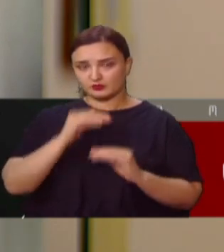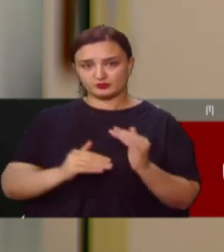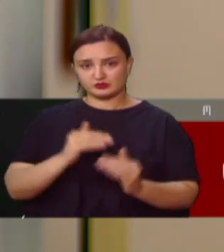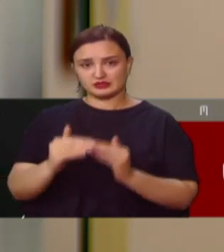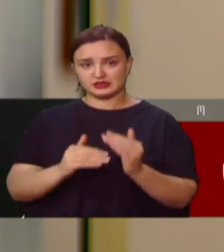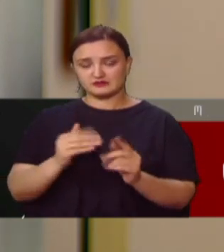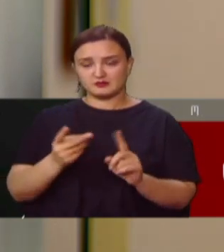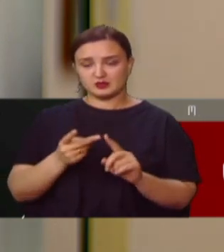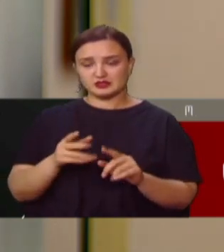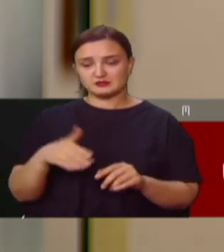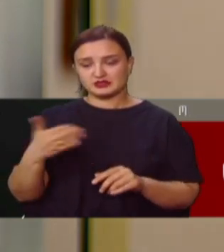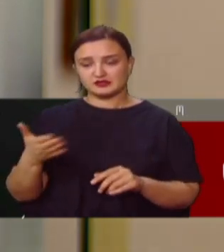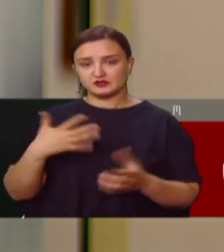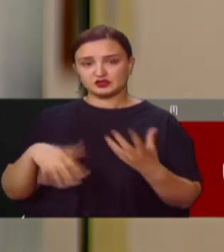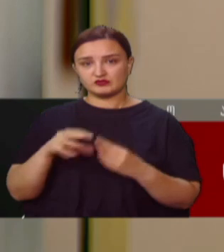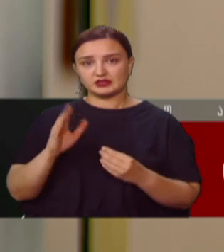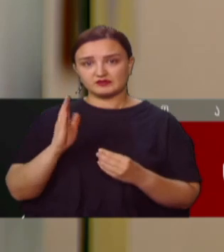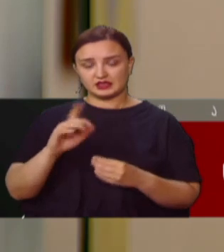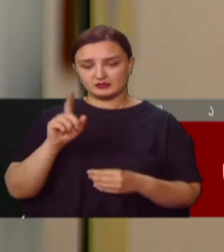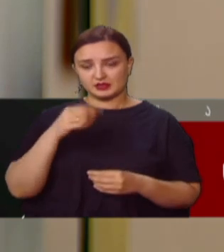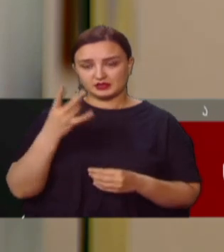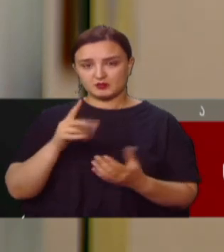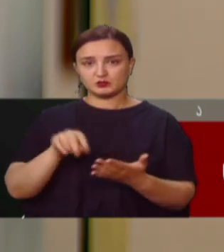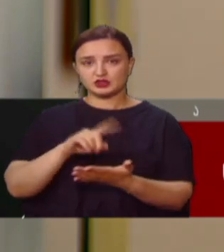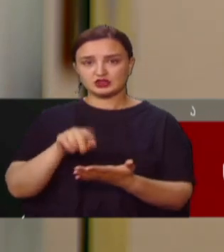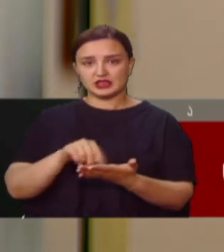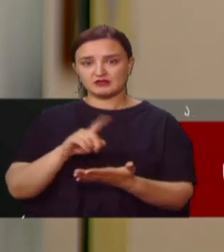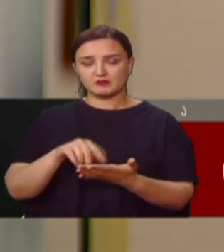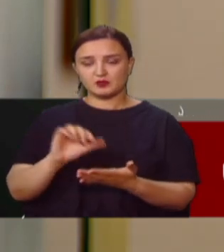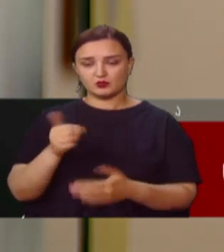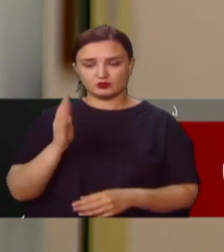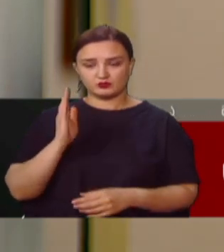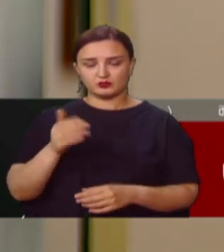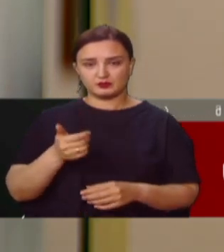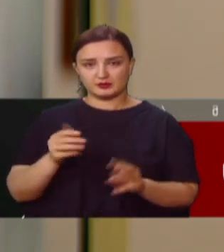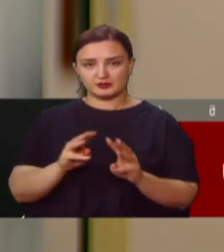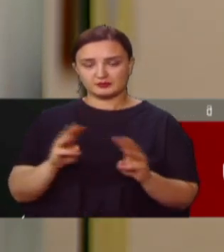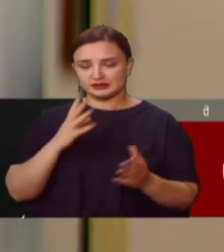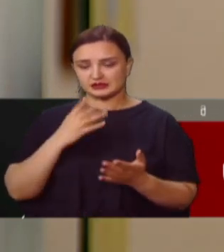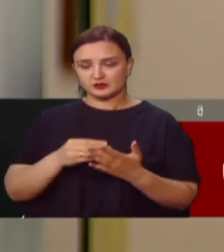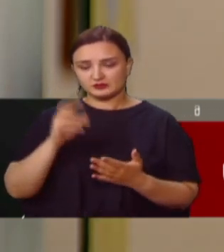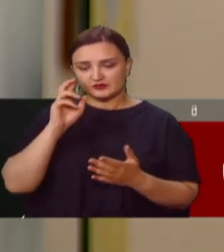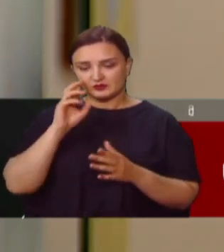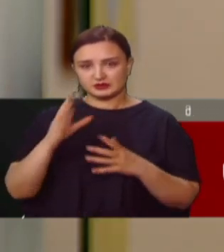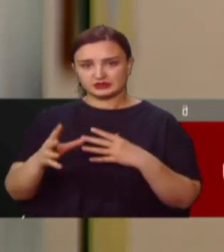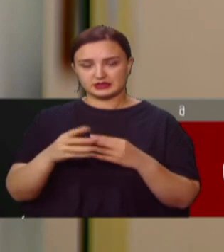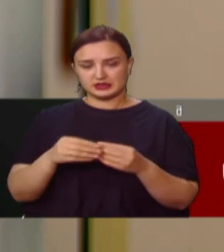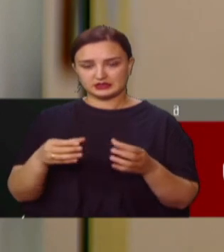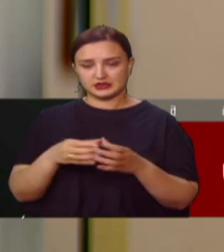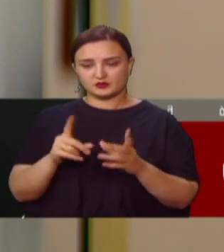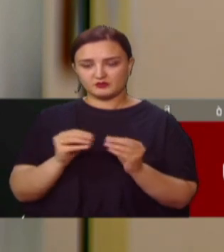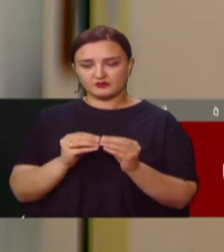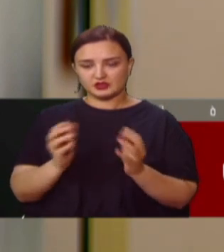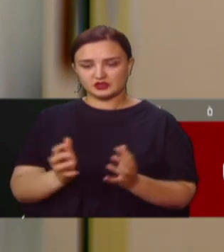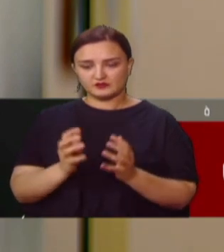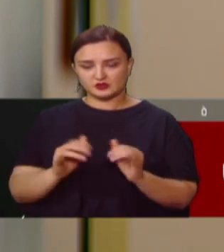წინსვლა, მეორეს მხრივ ჩვენ გვექნება, რა თქმა უნდა, კითხვები, თუ როგორ აპირებს პრემიერი თავის მთავრობასთან ერთად, რომ